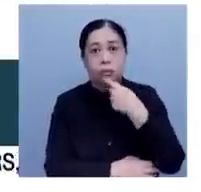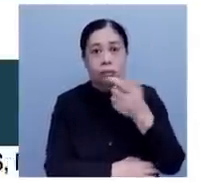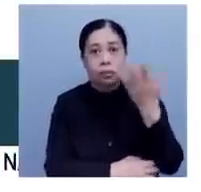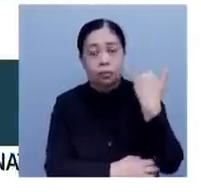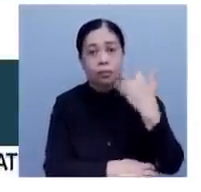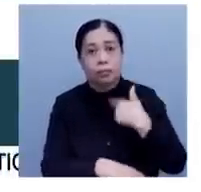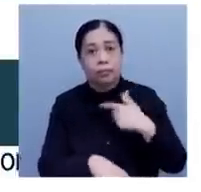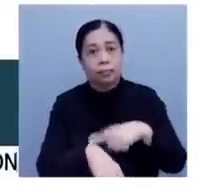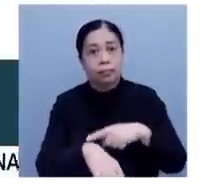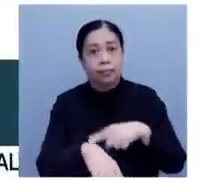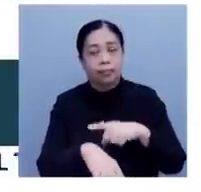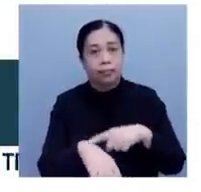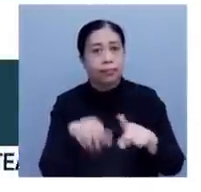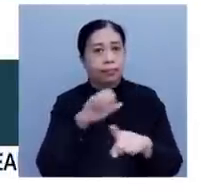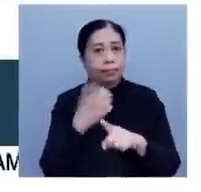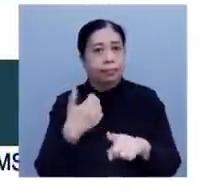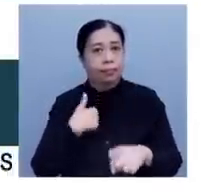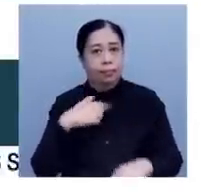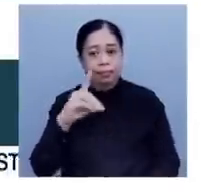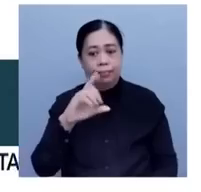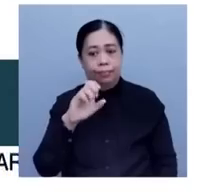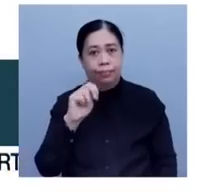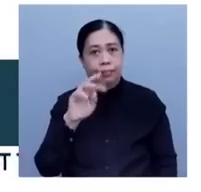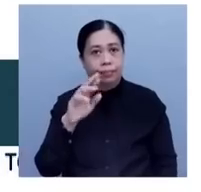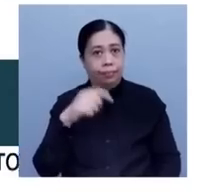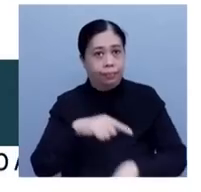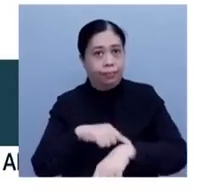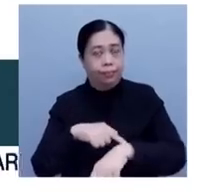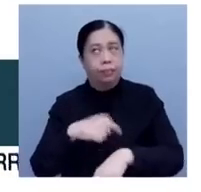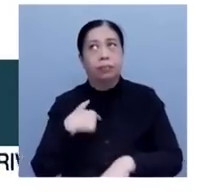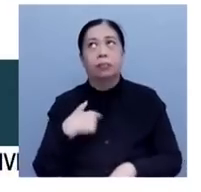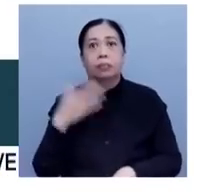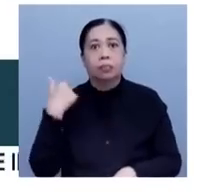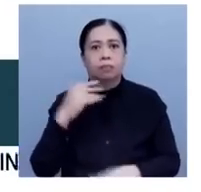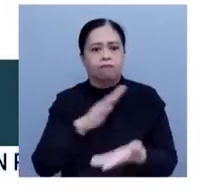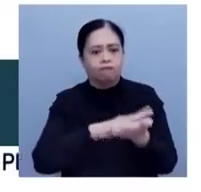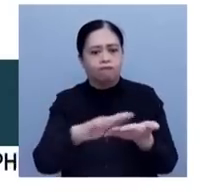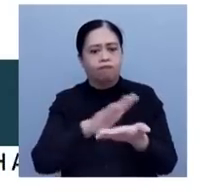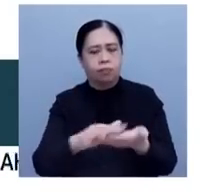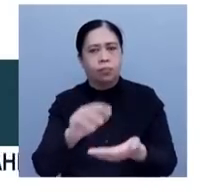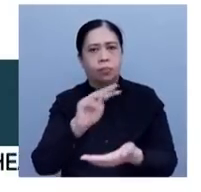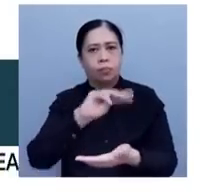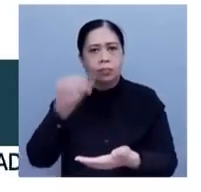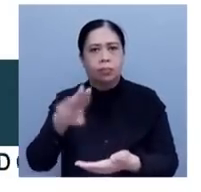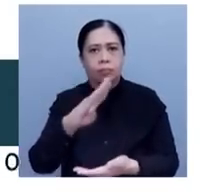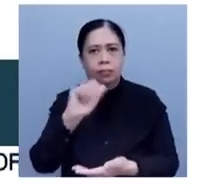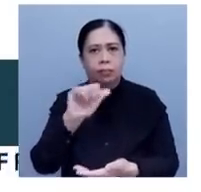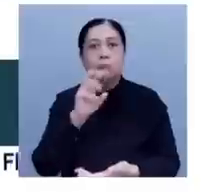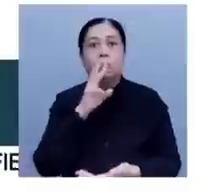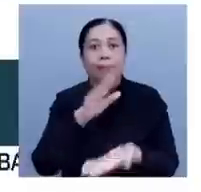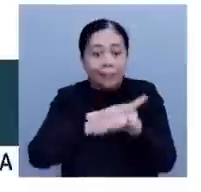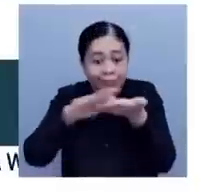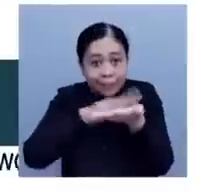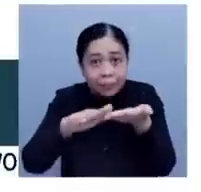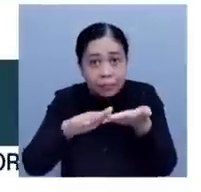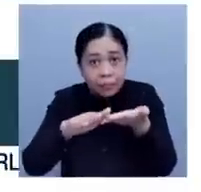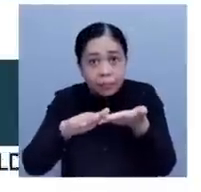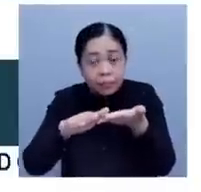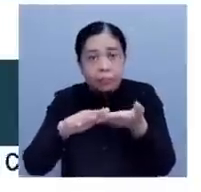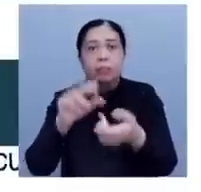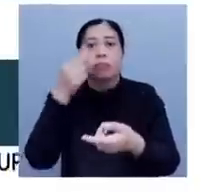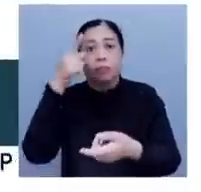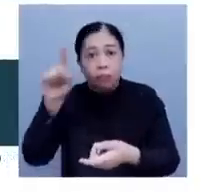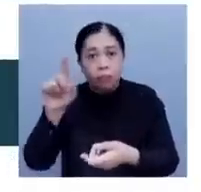my environment secretaryship ay linisin ang tubig ng Manila Bay. Linisin para magamit